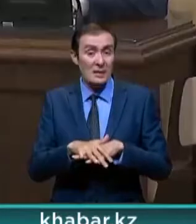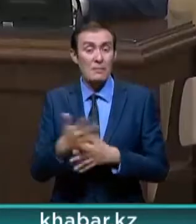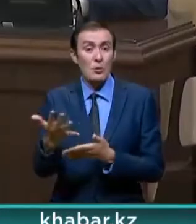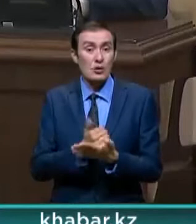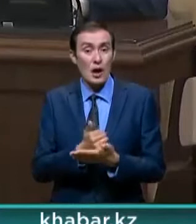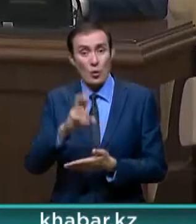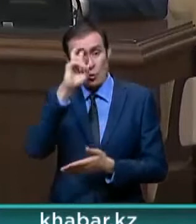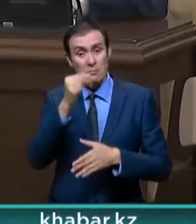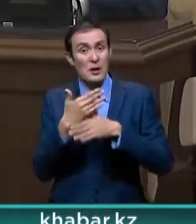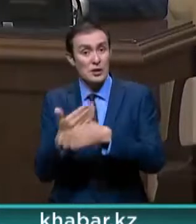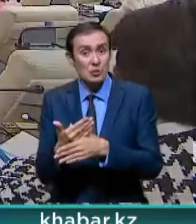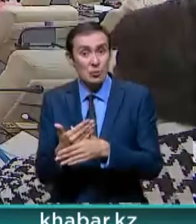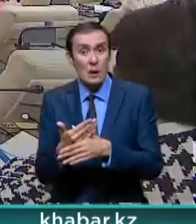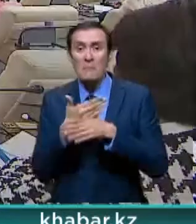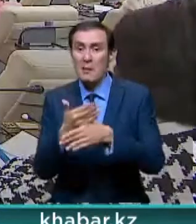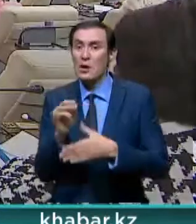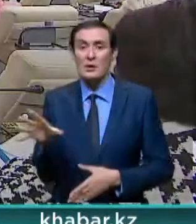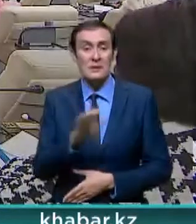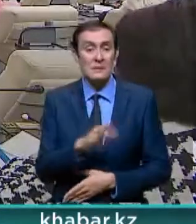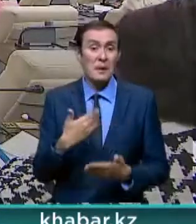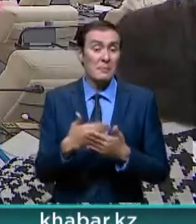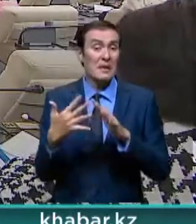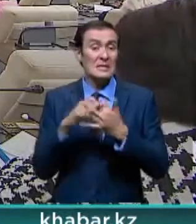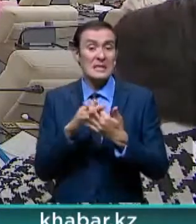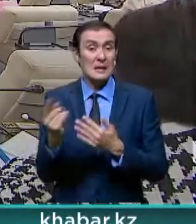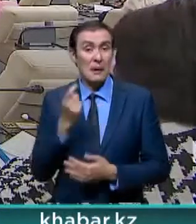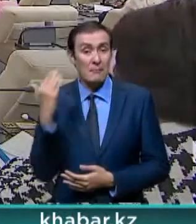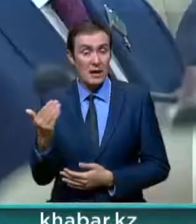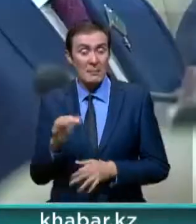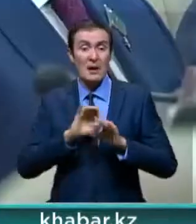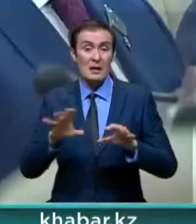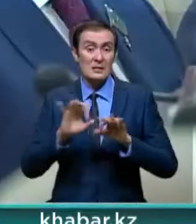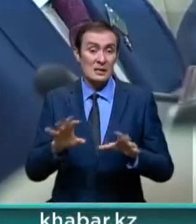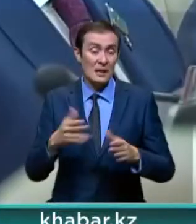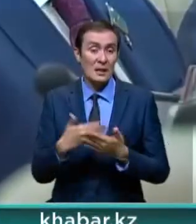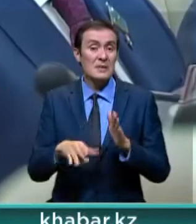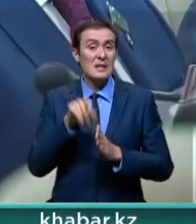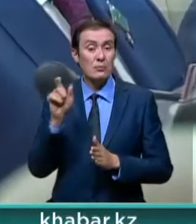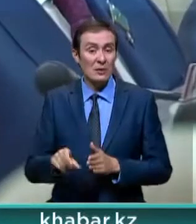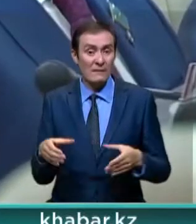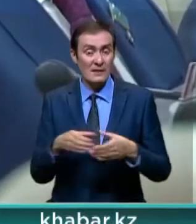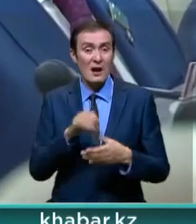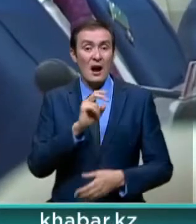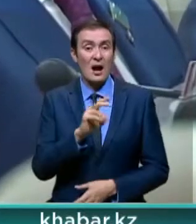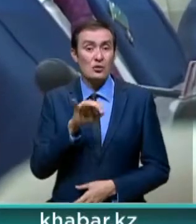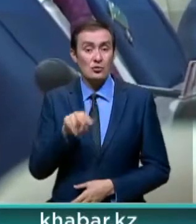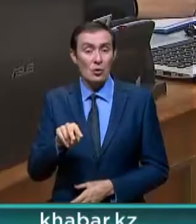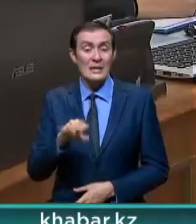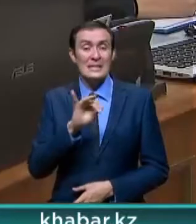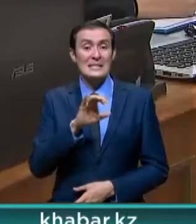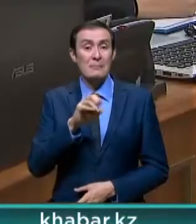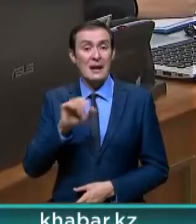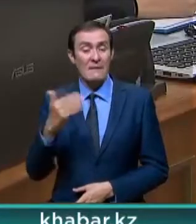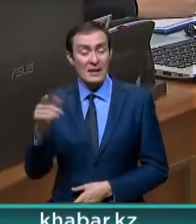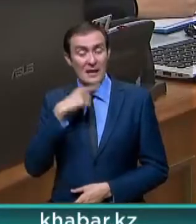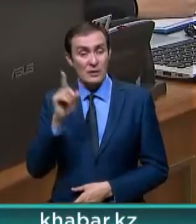получая господдержку, помогают не всем. Например, сельским предпринимателям поделилась наблюдениями депутат фракции Ак-Жол Дания Испаева.